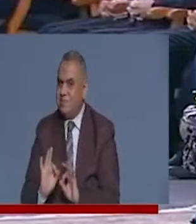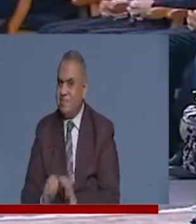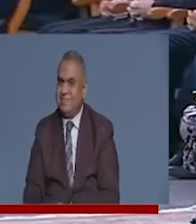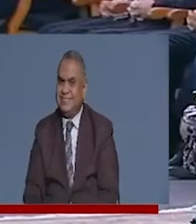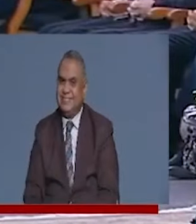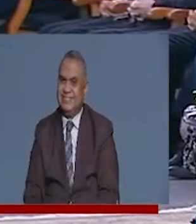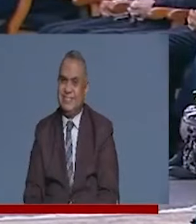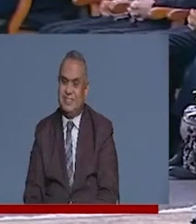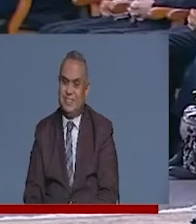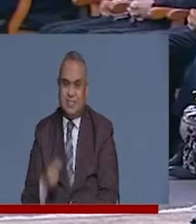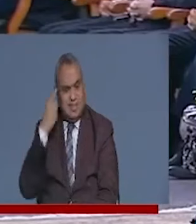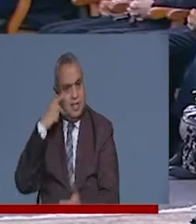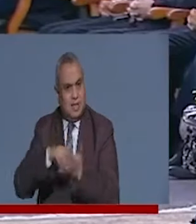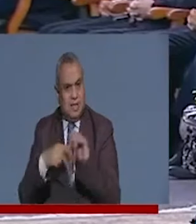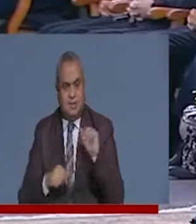ها